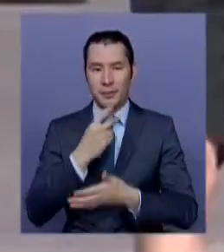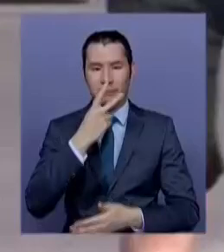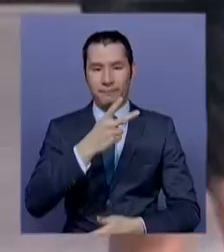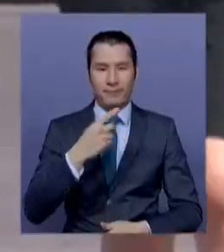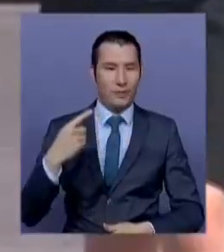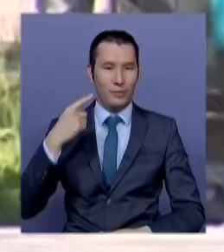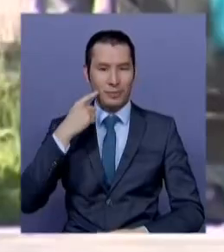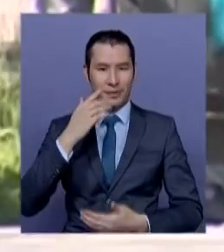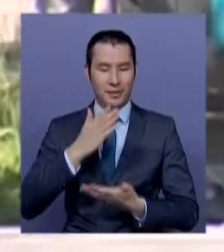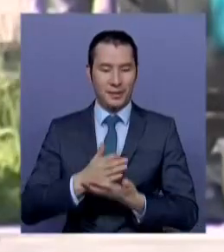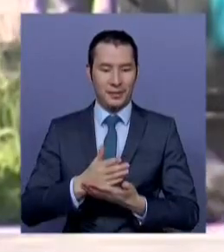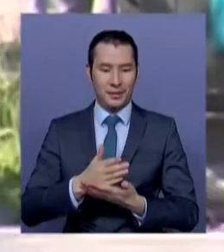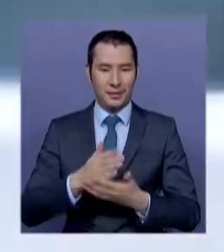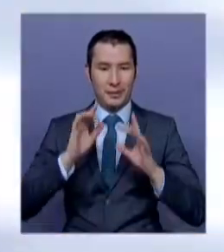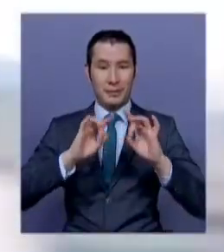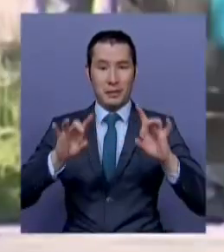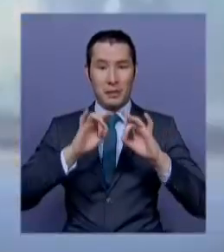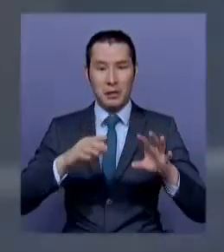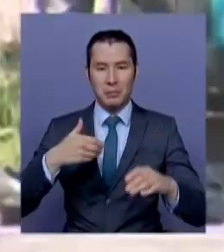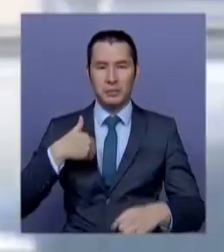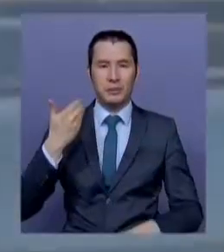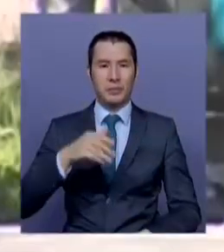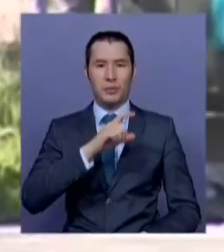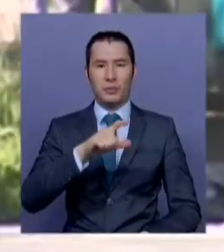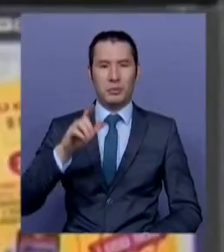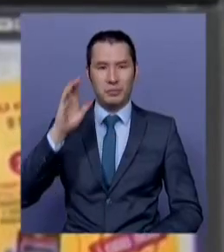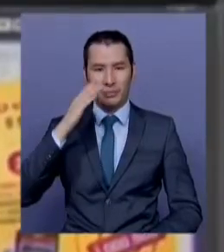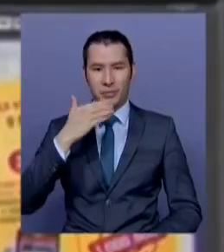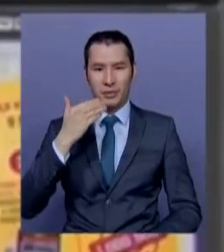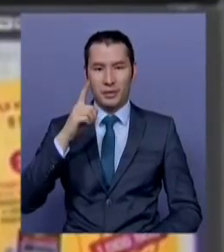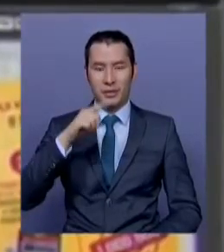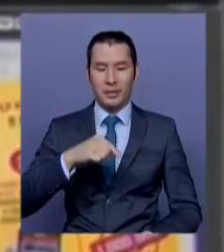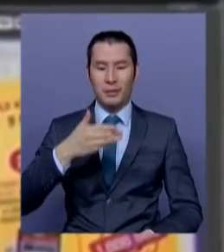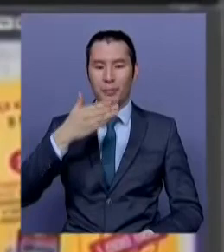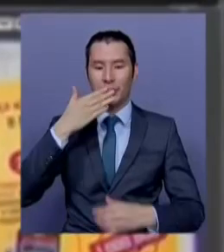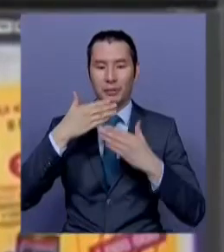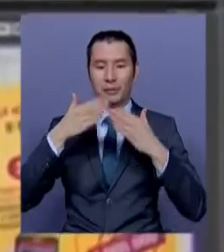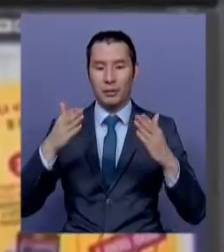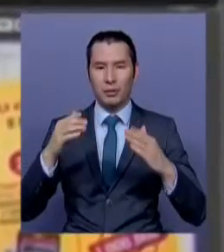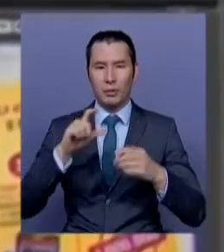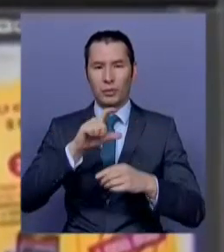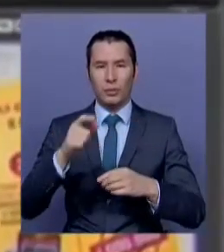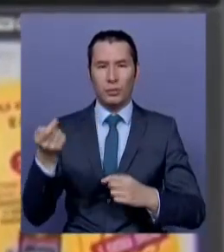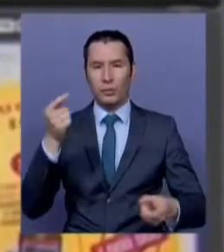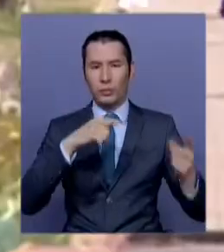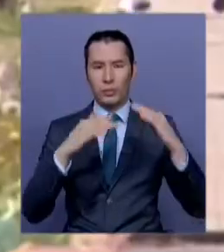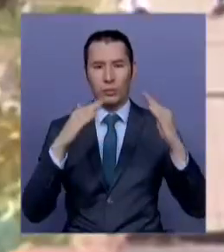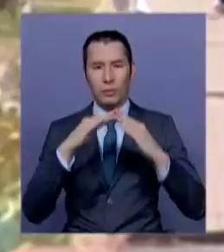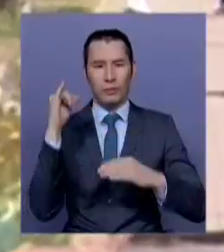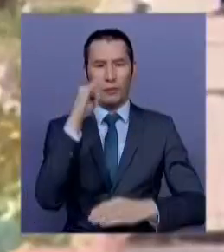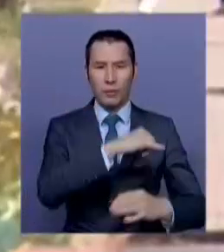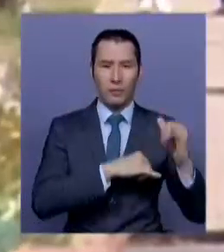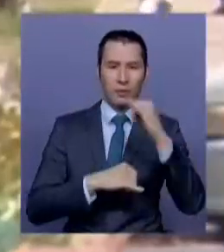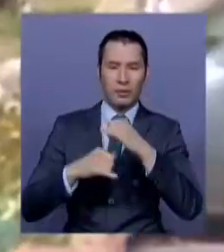соңы жақсылыққа апармайтынын айтты. Тіпті ауызашарға барып, індет жұқтырып алғандарда бар екен. Ал сауда үйлерімен қызмет